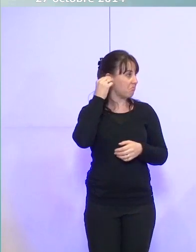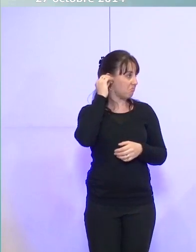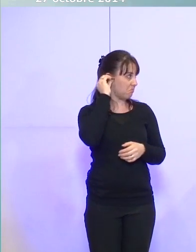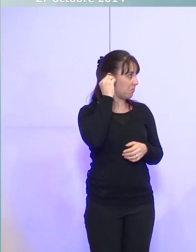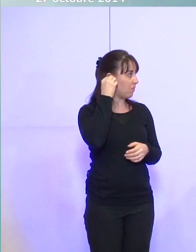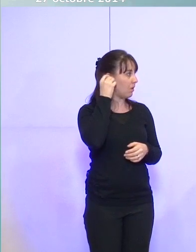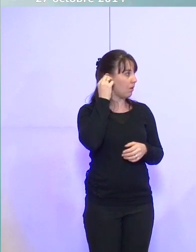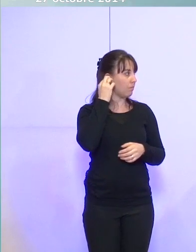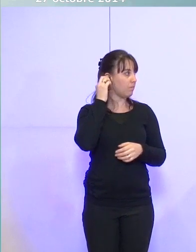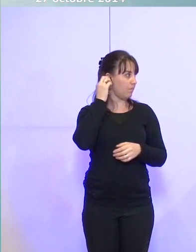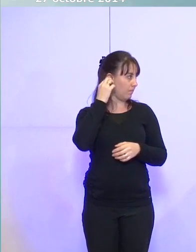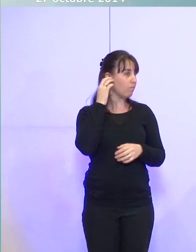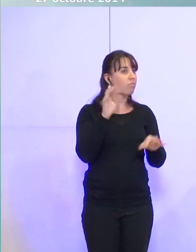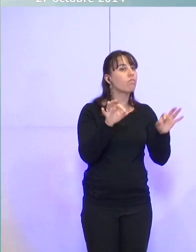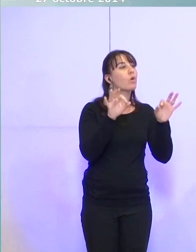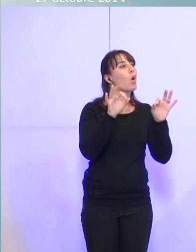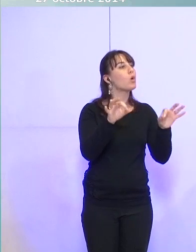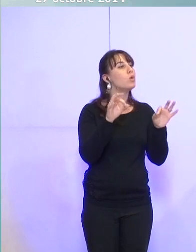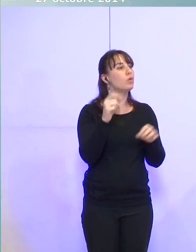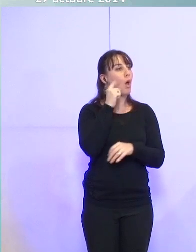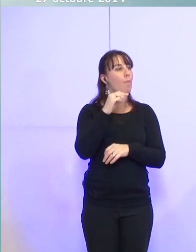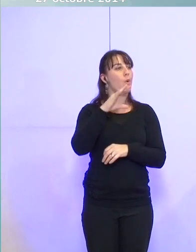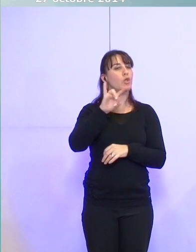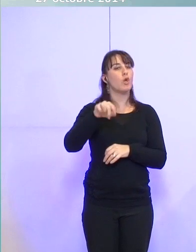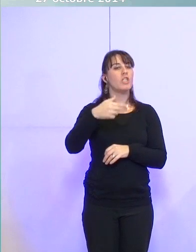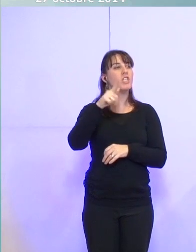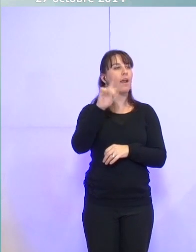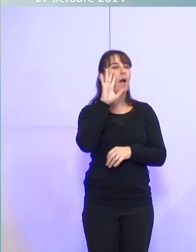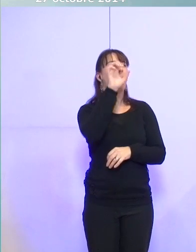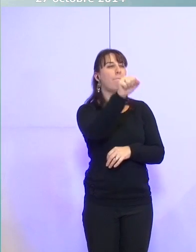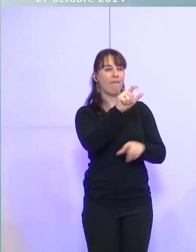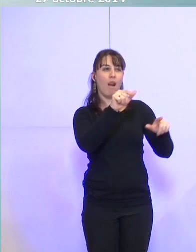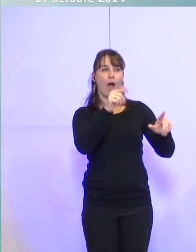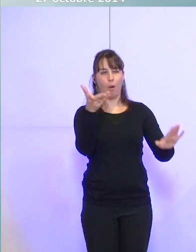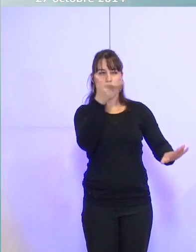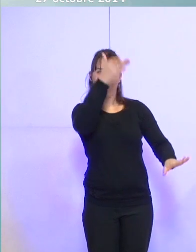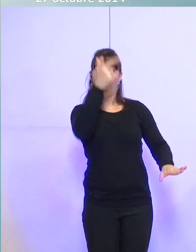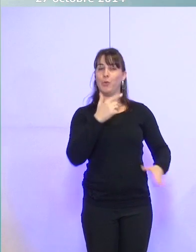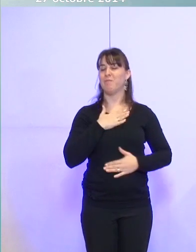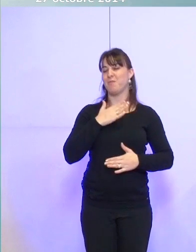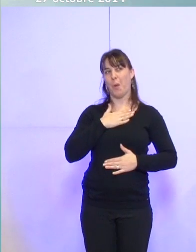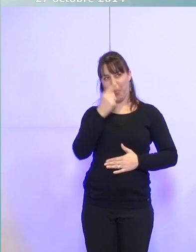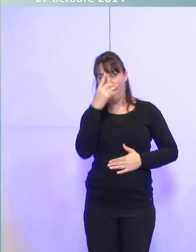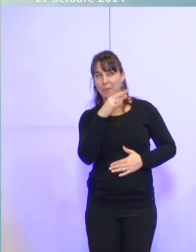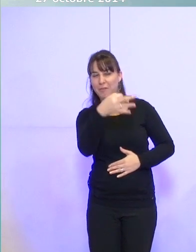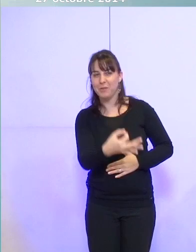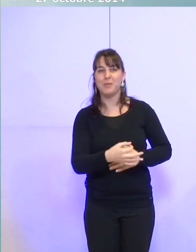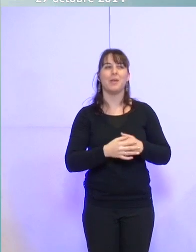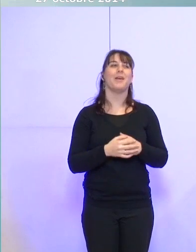Non, alors, vous faites bien de flatter M. Cheng, puisqu'il est, je le vois dans l'assistance, donc il en sera sans doute ravi. Je